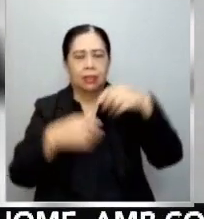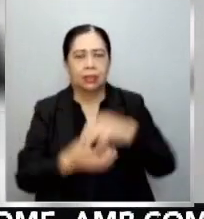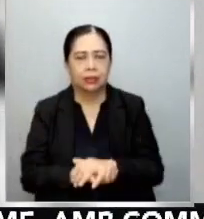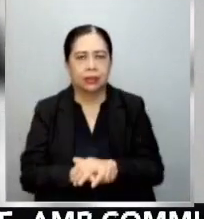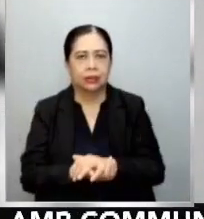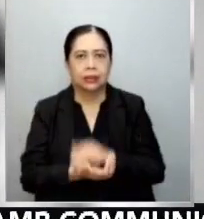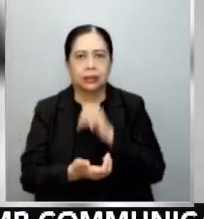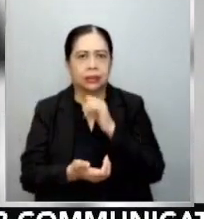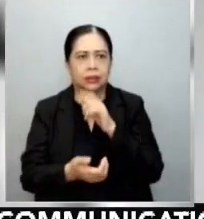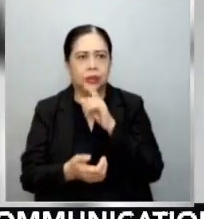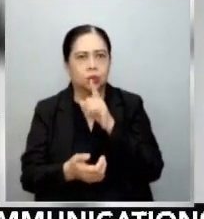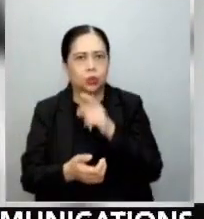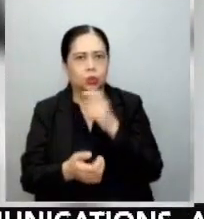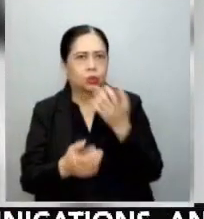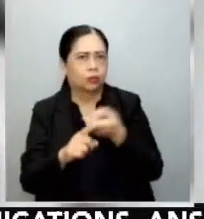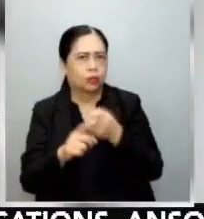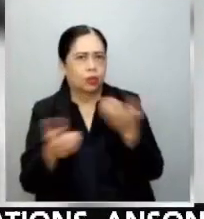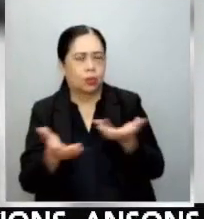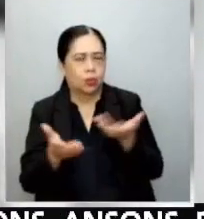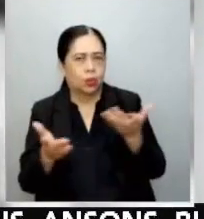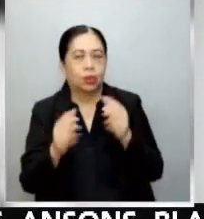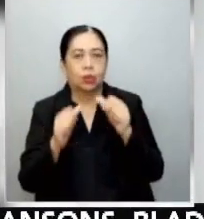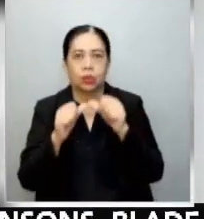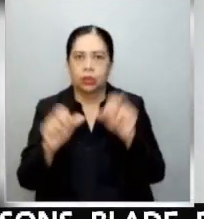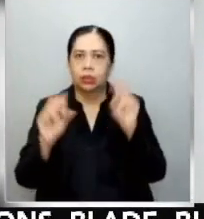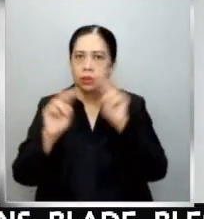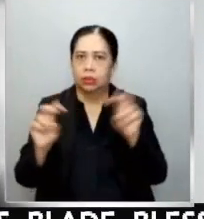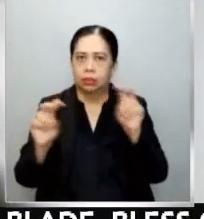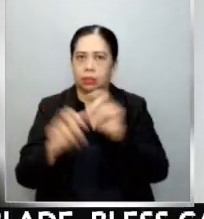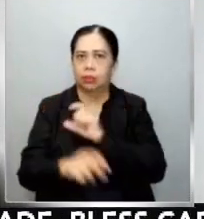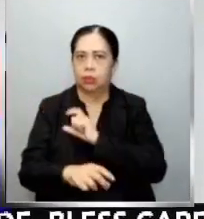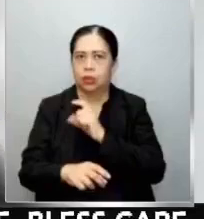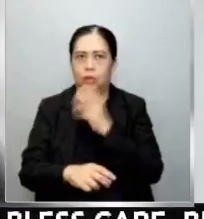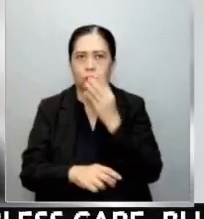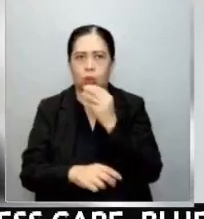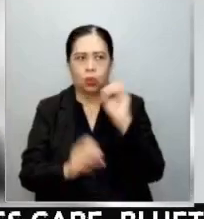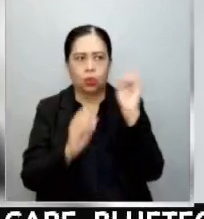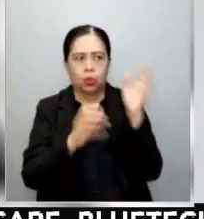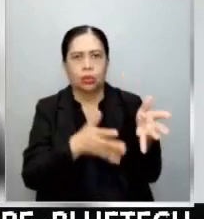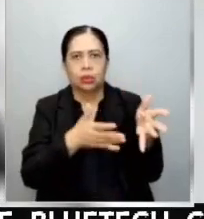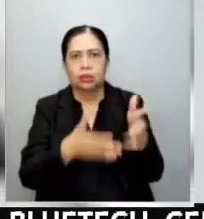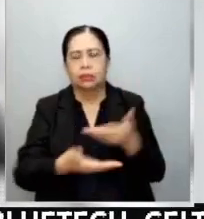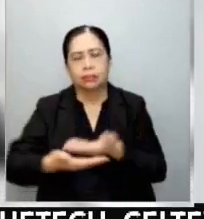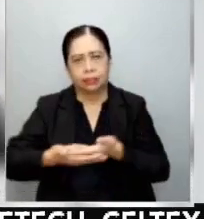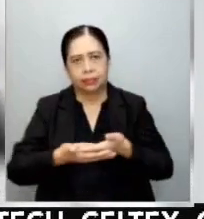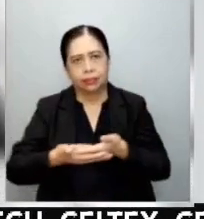matukoy kung saan ito nanggaling. Patuloy ang imbestigasyon ng pulisya kung sino nag-iwan sa sanggol.